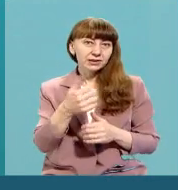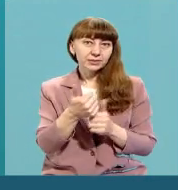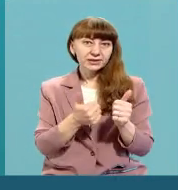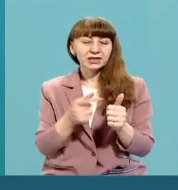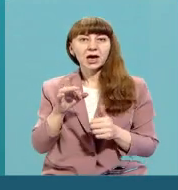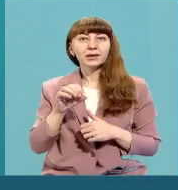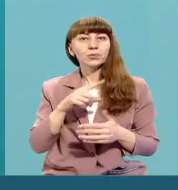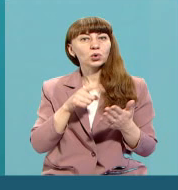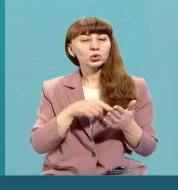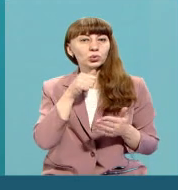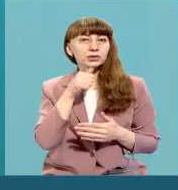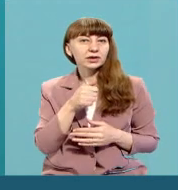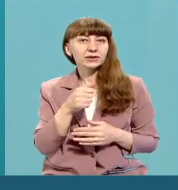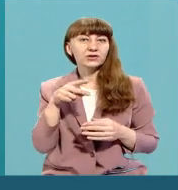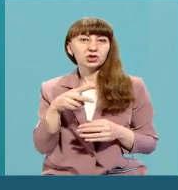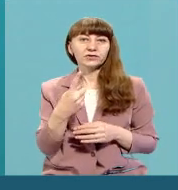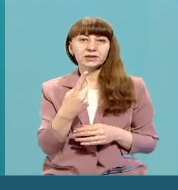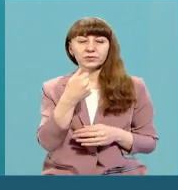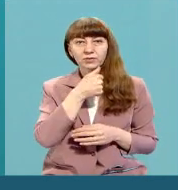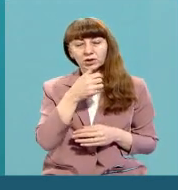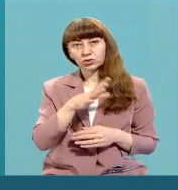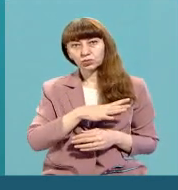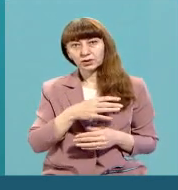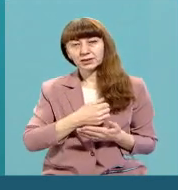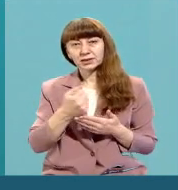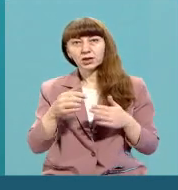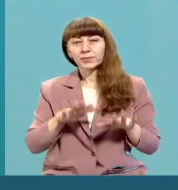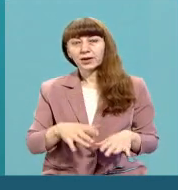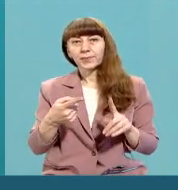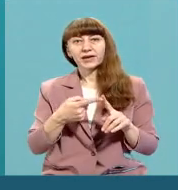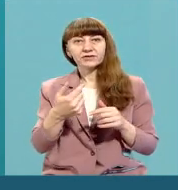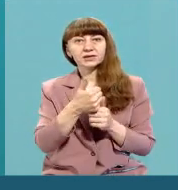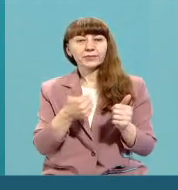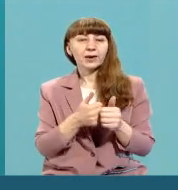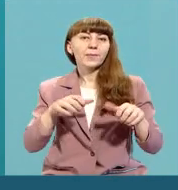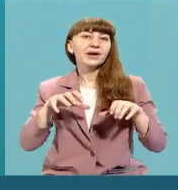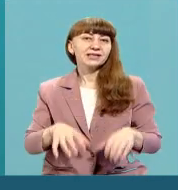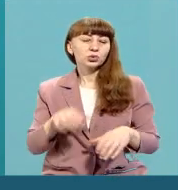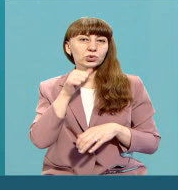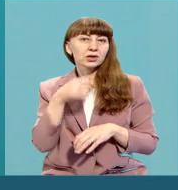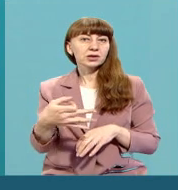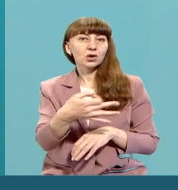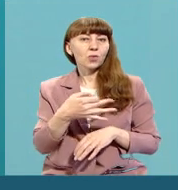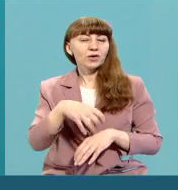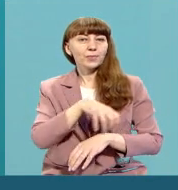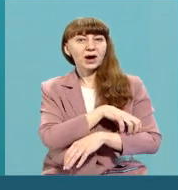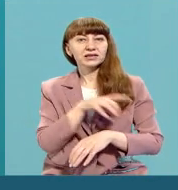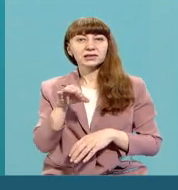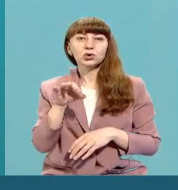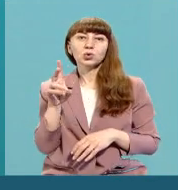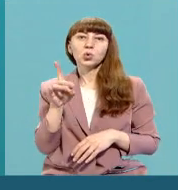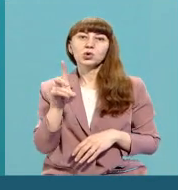города Кустаная в 2021 году была назначена на должность Первого заместителя председателя Кустанайской